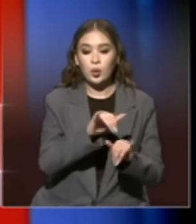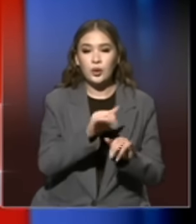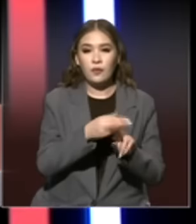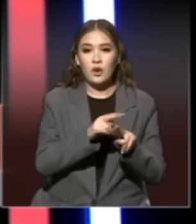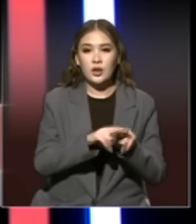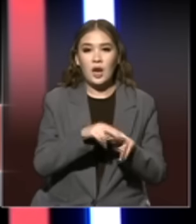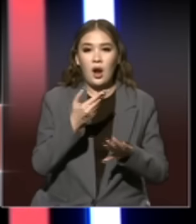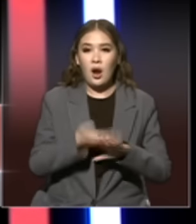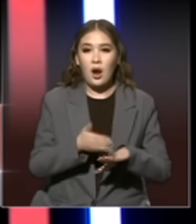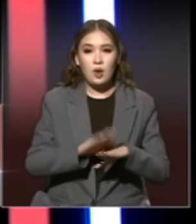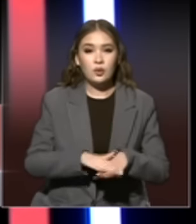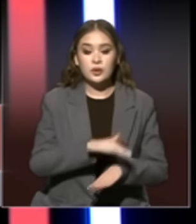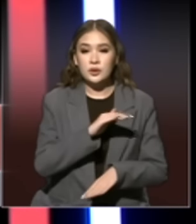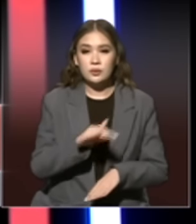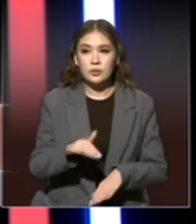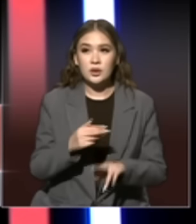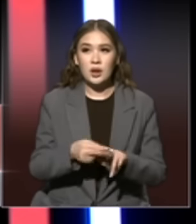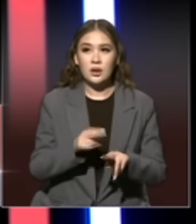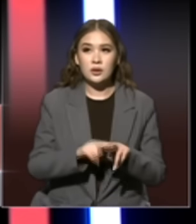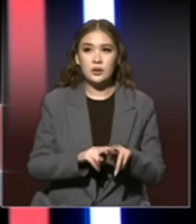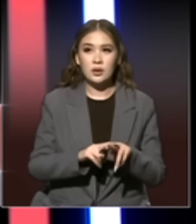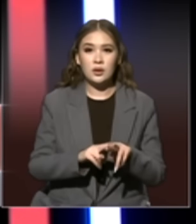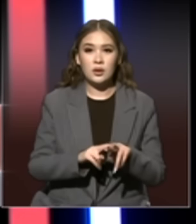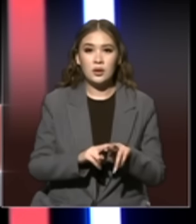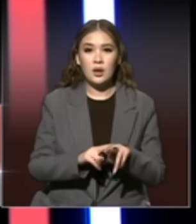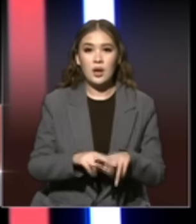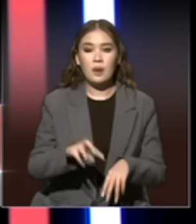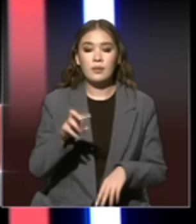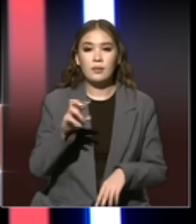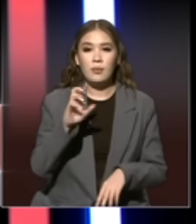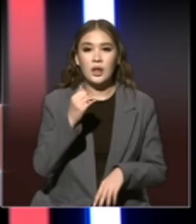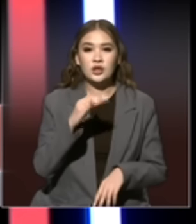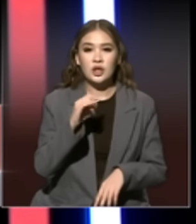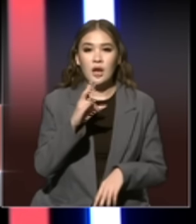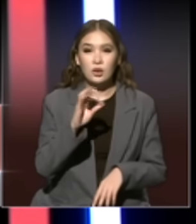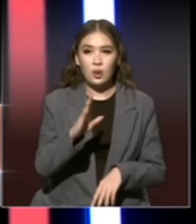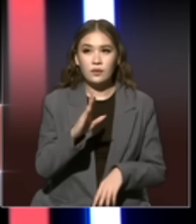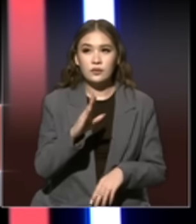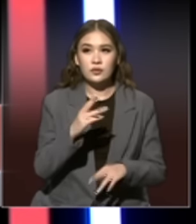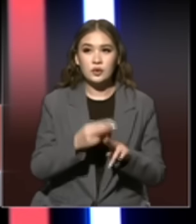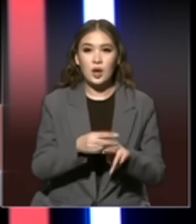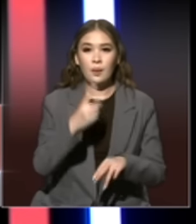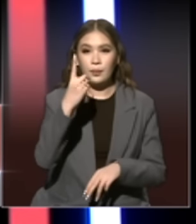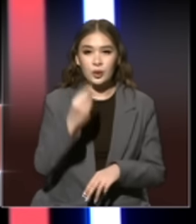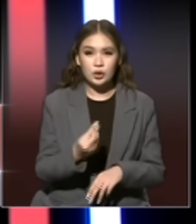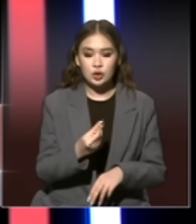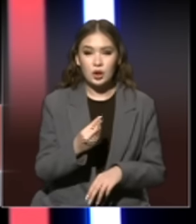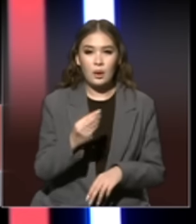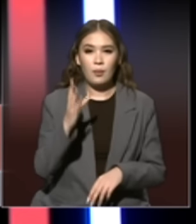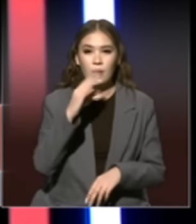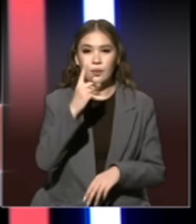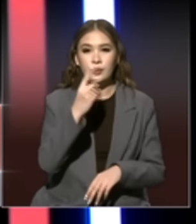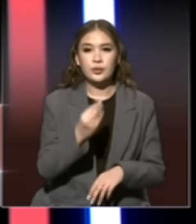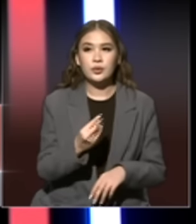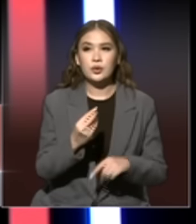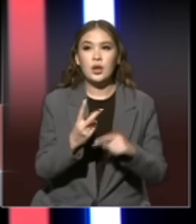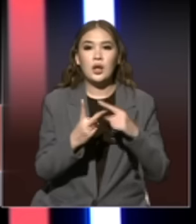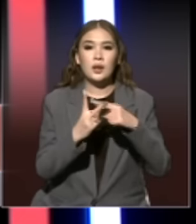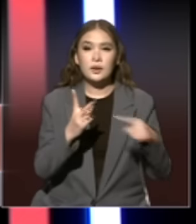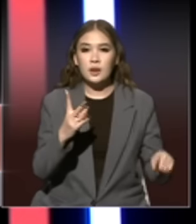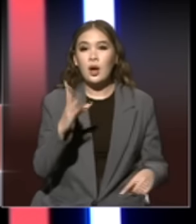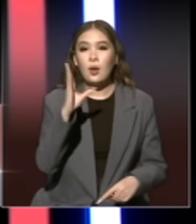болсақ, Байжанбаевтың бір күні 1,5 күнге есептеледі. 1,5. Байжановтың бір күні 1,5 күнге есептеледі. Қалай былай айтқан